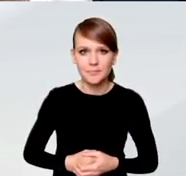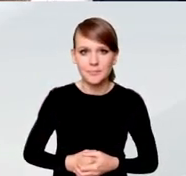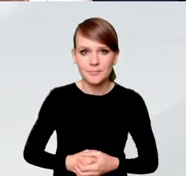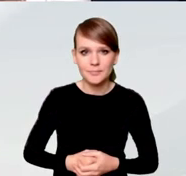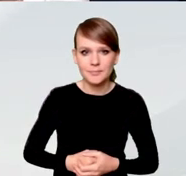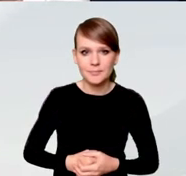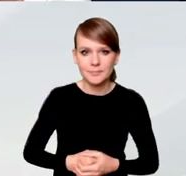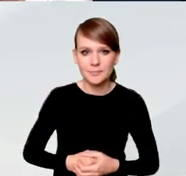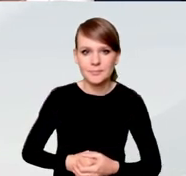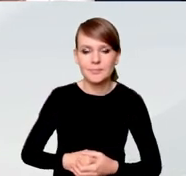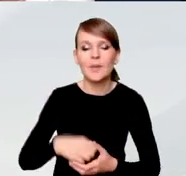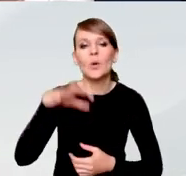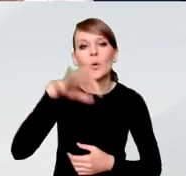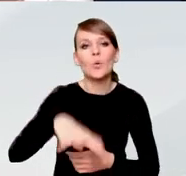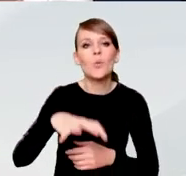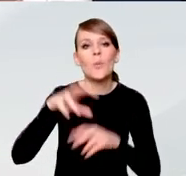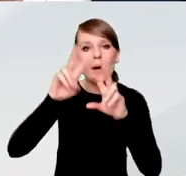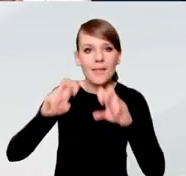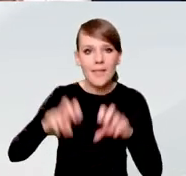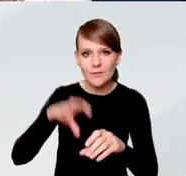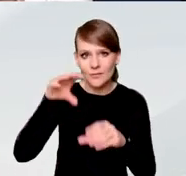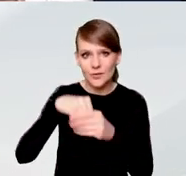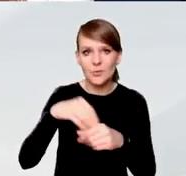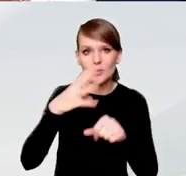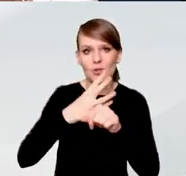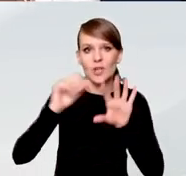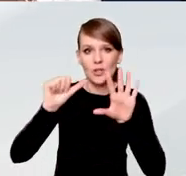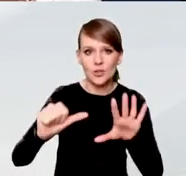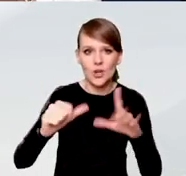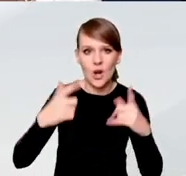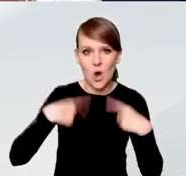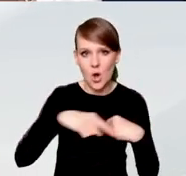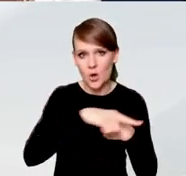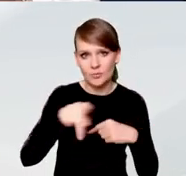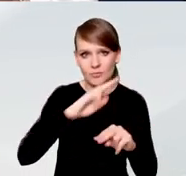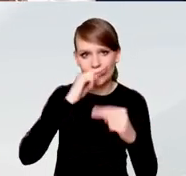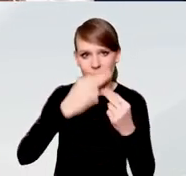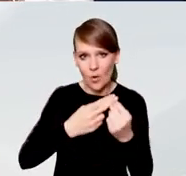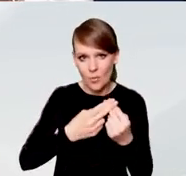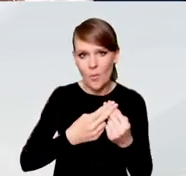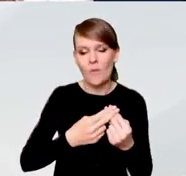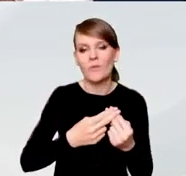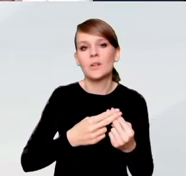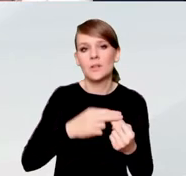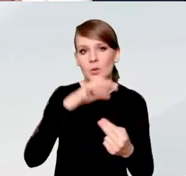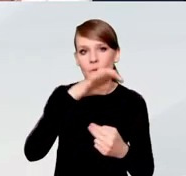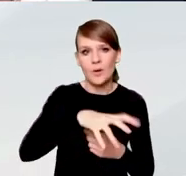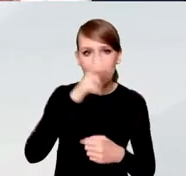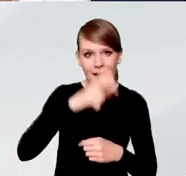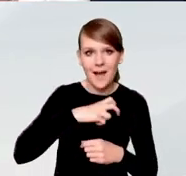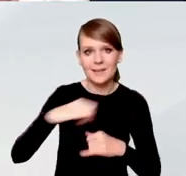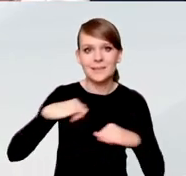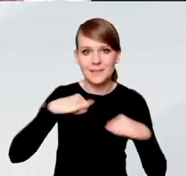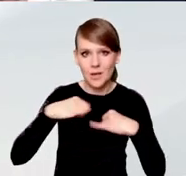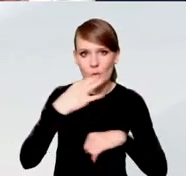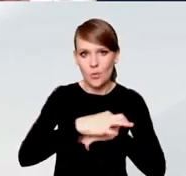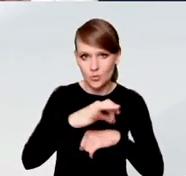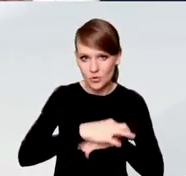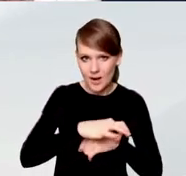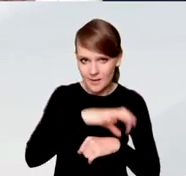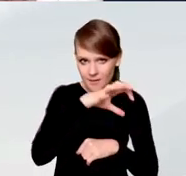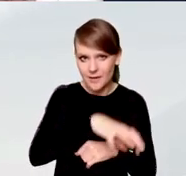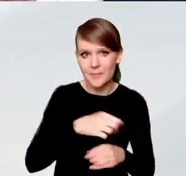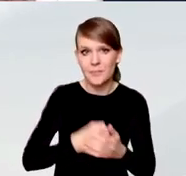badawczą tworzyło 46 respondentów z grupy kadra zarządzająca uczelnią.